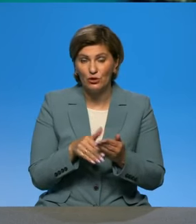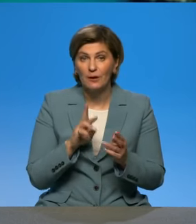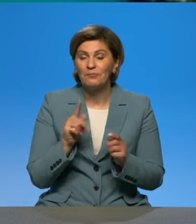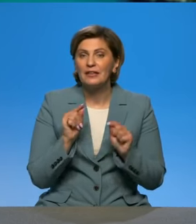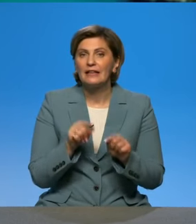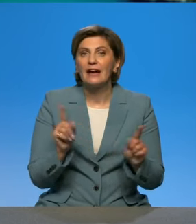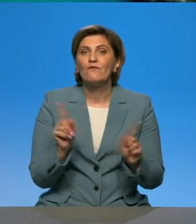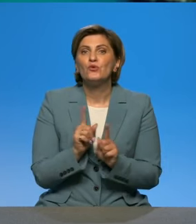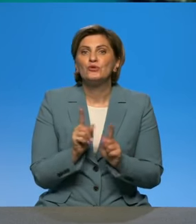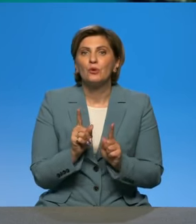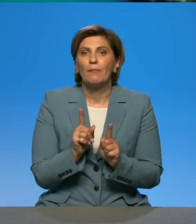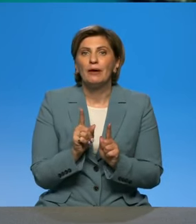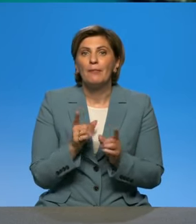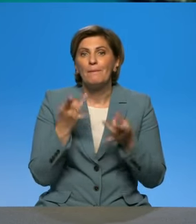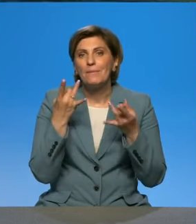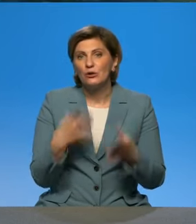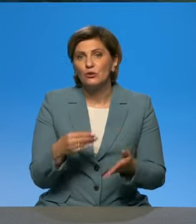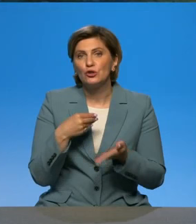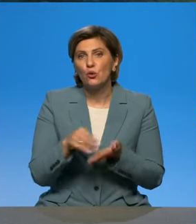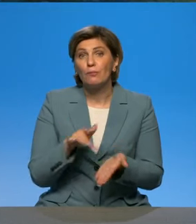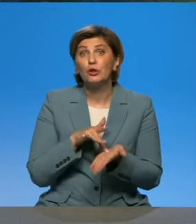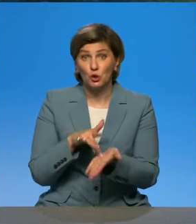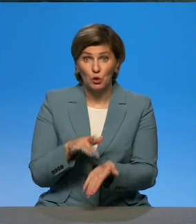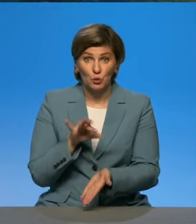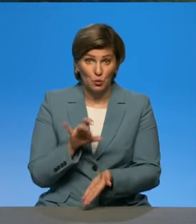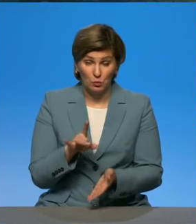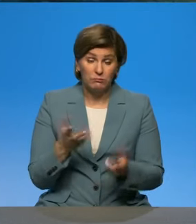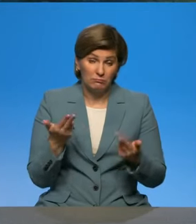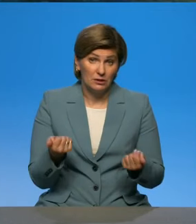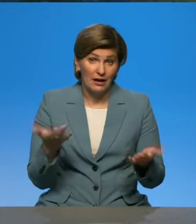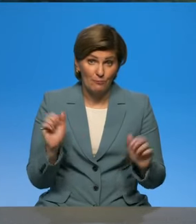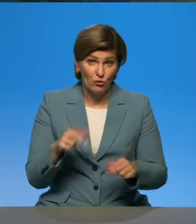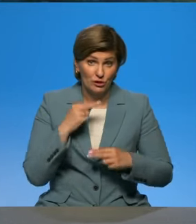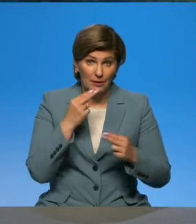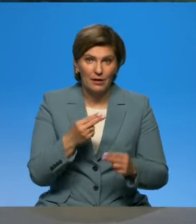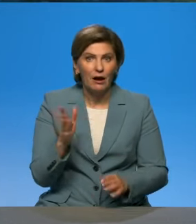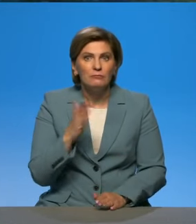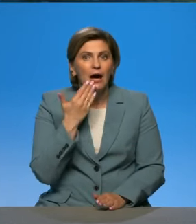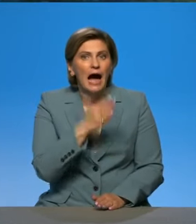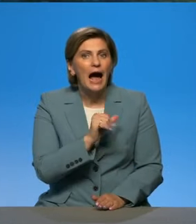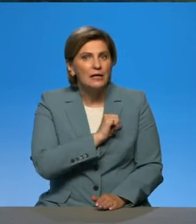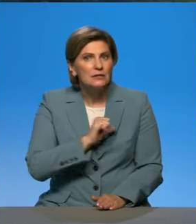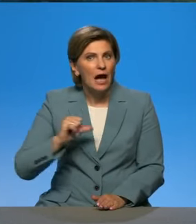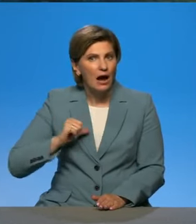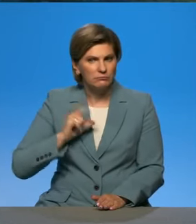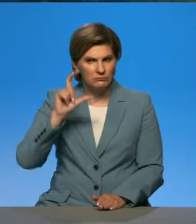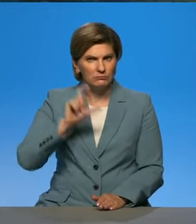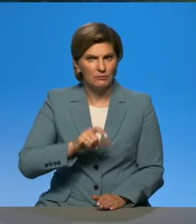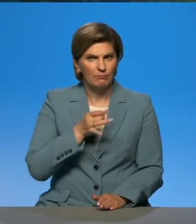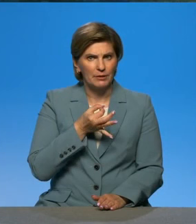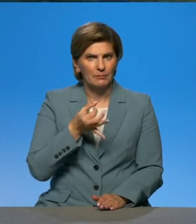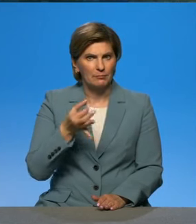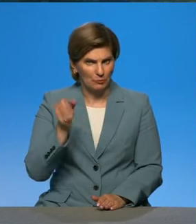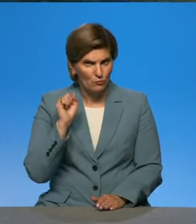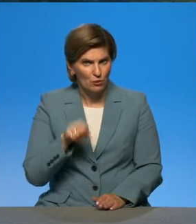чтобы просто купить тур, то это возможно. Всегда вы можете обратиться. А самостоятельно, вот самостоятельные путешественники могут туда добраться? 12